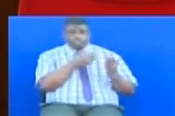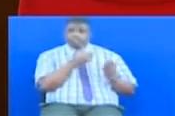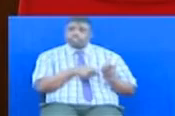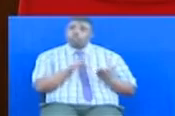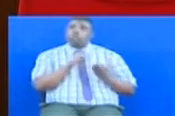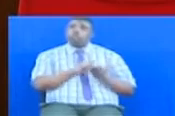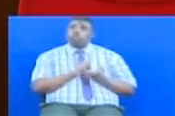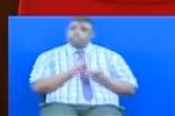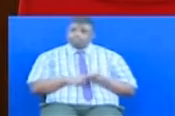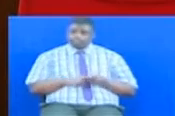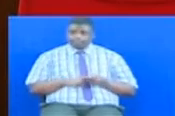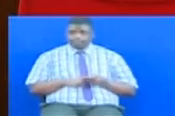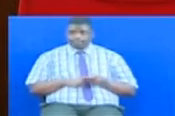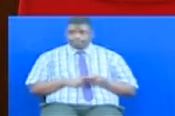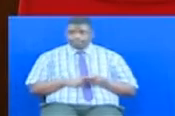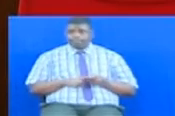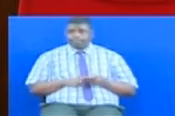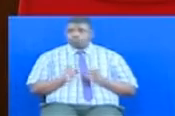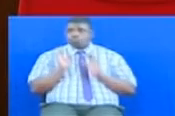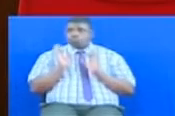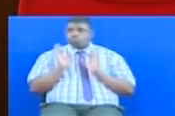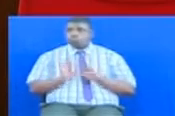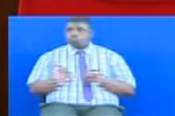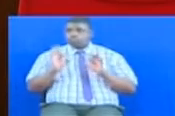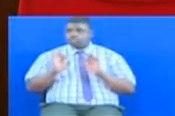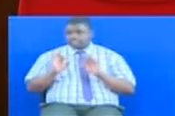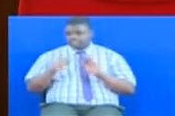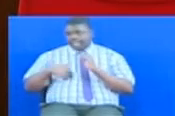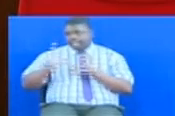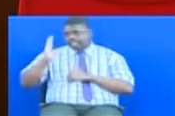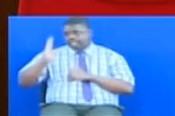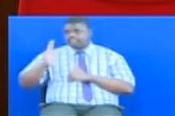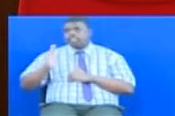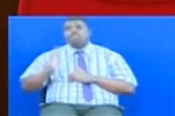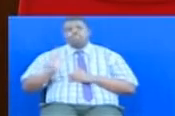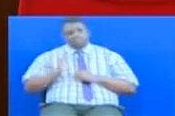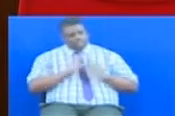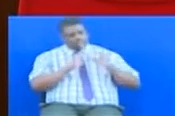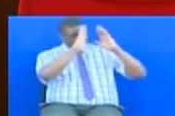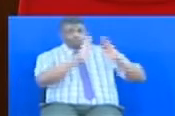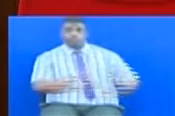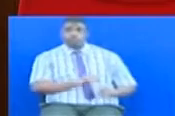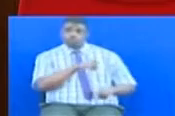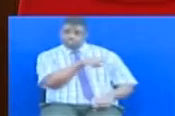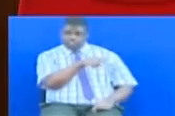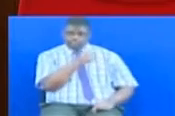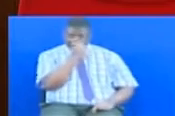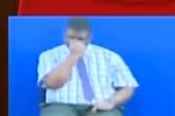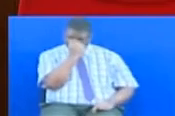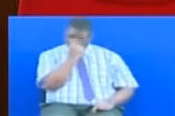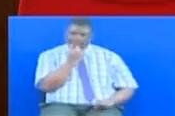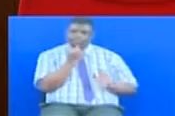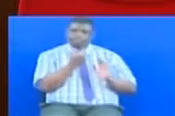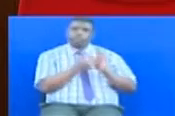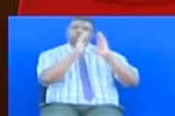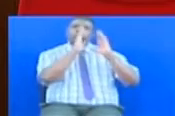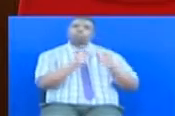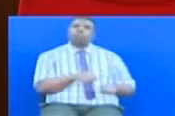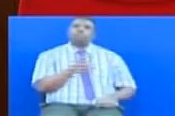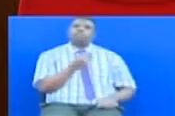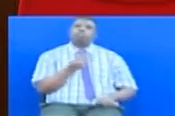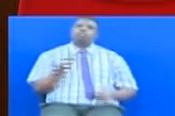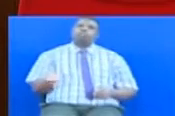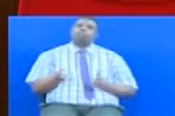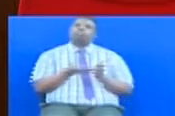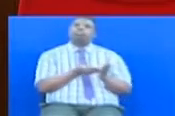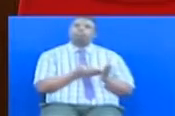zinaongeza umahiri wa ripoti, kwa maana hiyo kwamba anafanya study. Kwa mfano Mheshimiwa Naibu Spika, nitaje ripoti tatu hapa ambazo zimewasilishwa